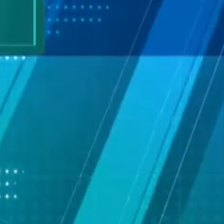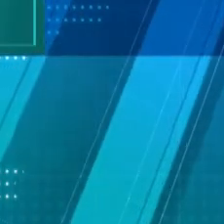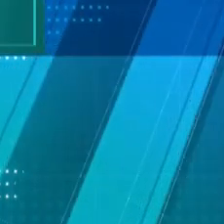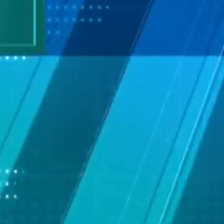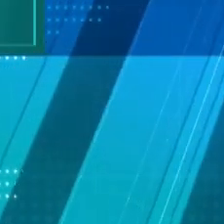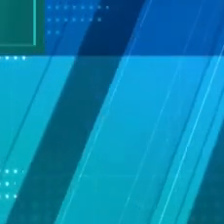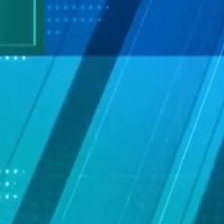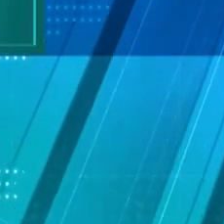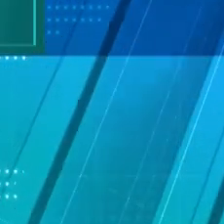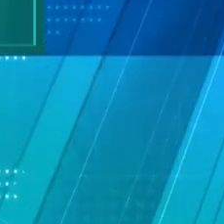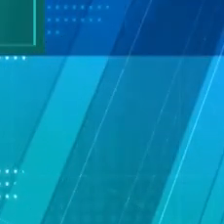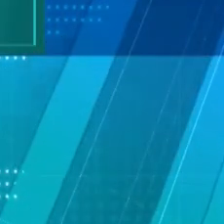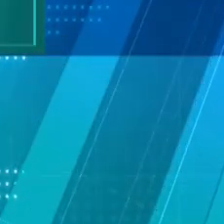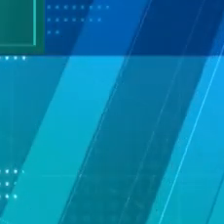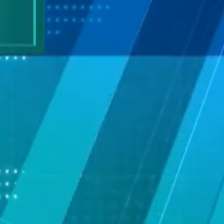Дякую за перегляд!